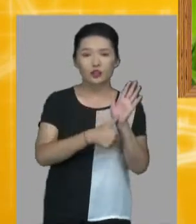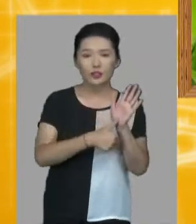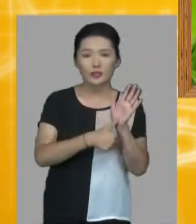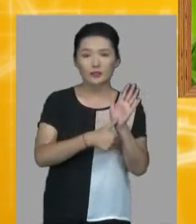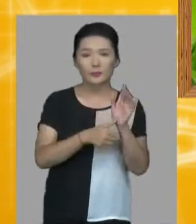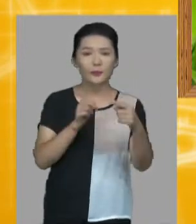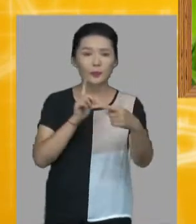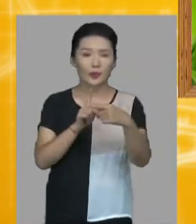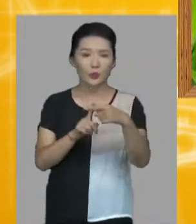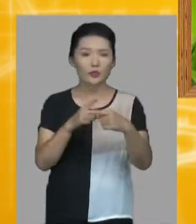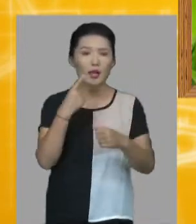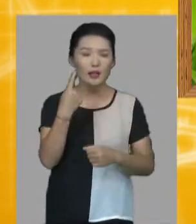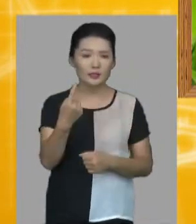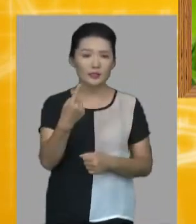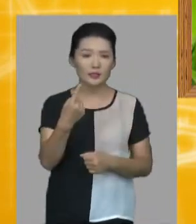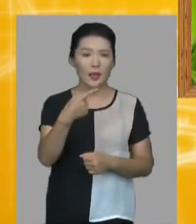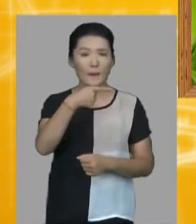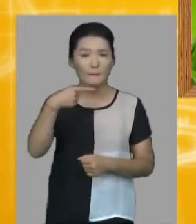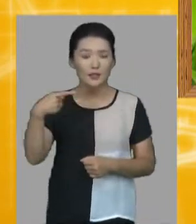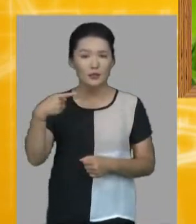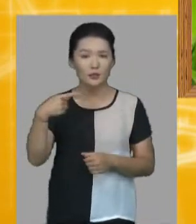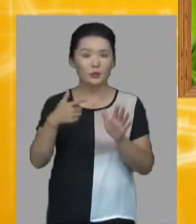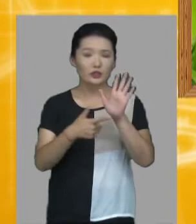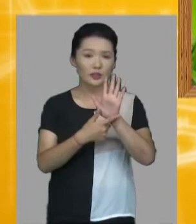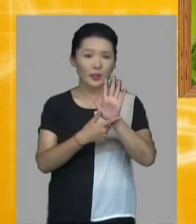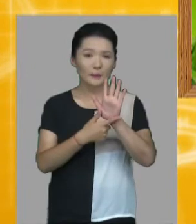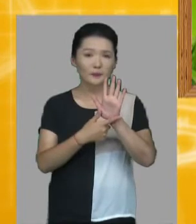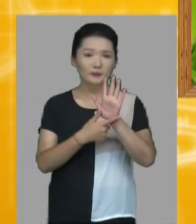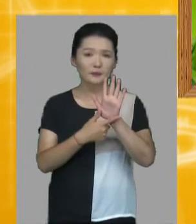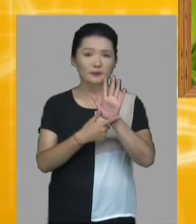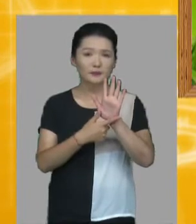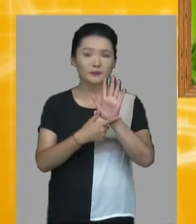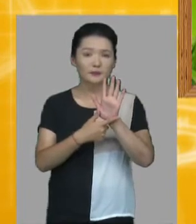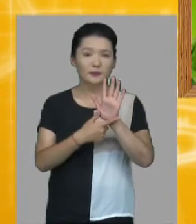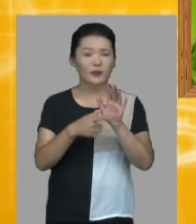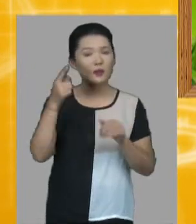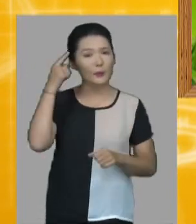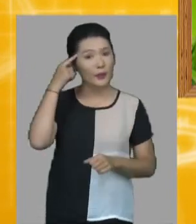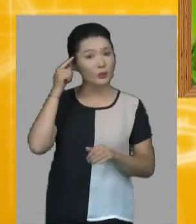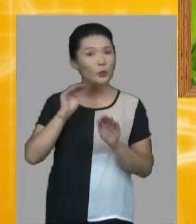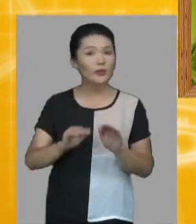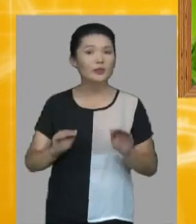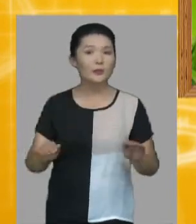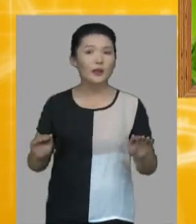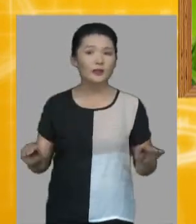36 плюс 1 минус 7. Подумайте, дети.